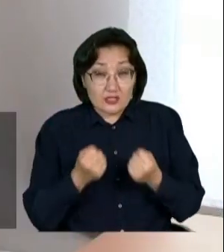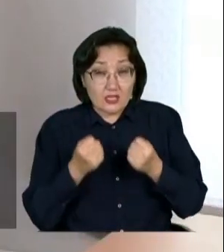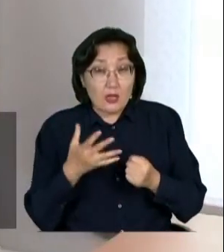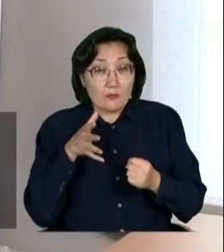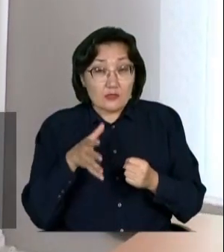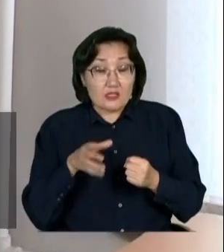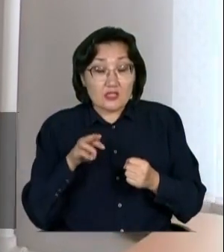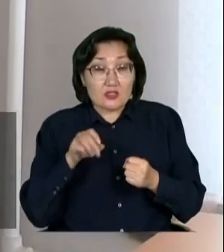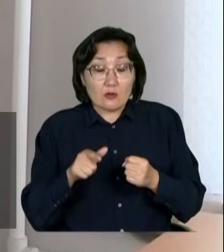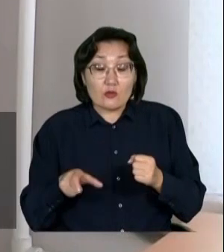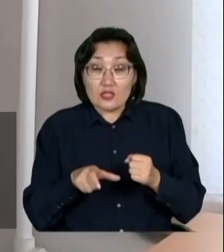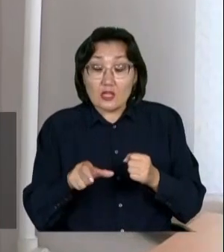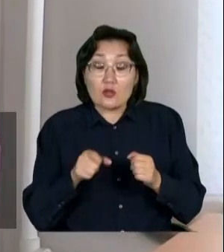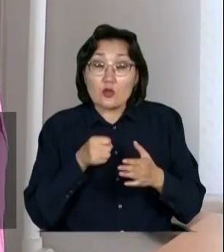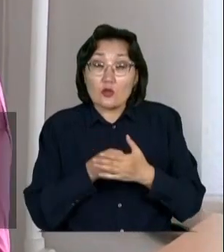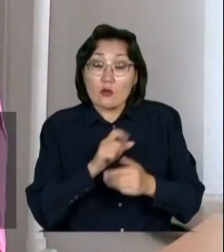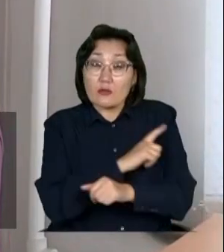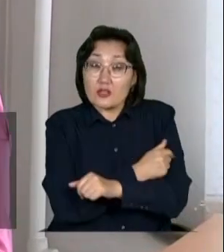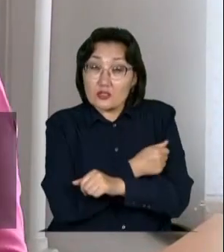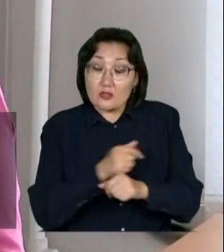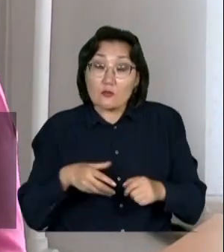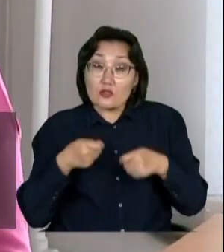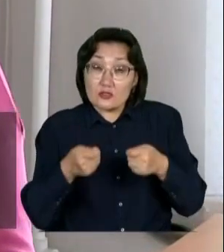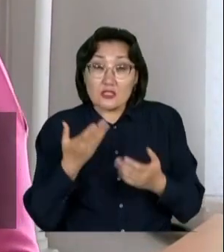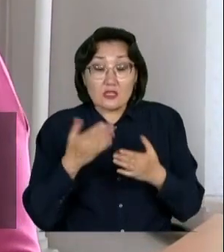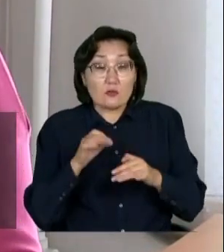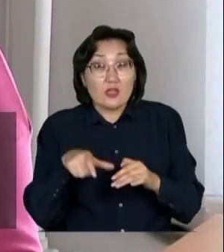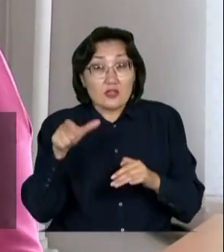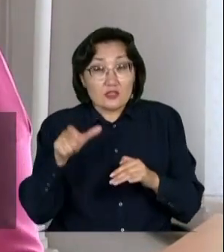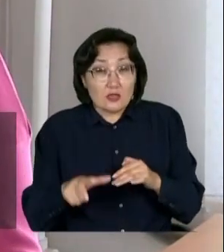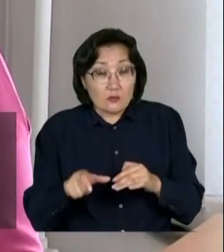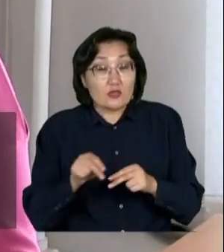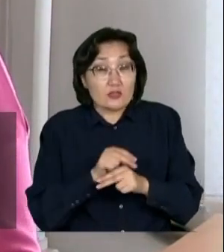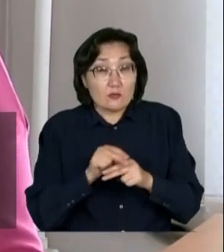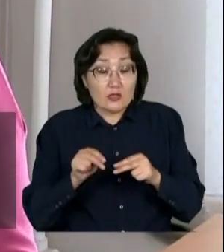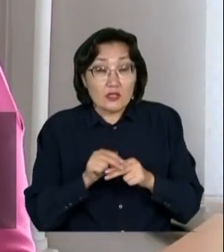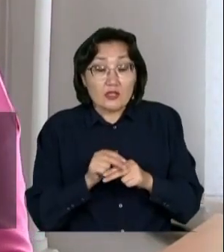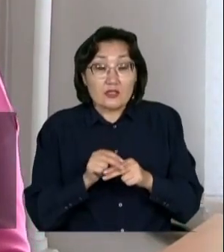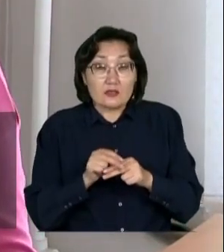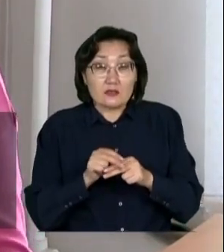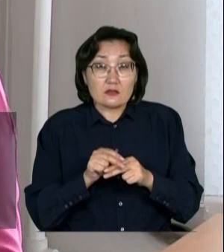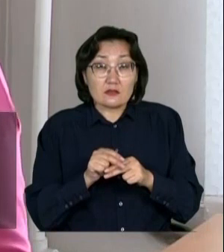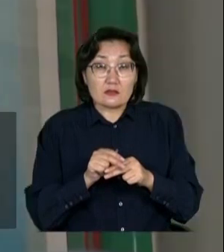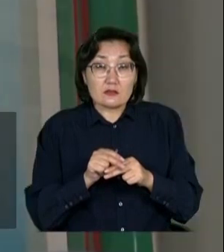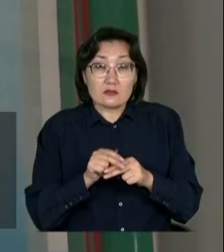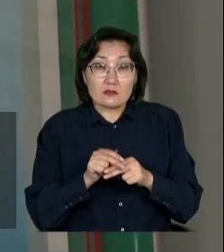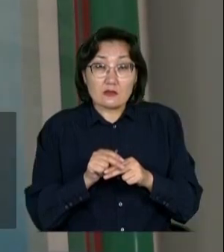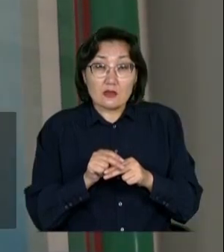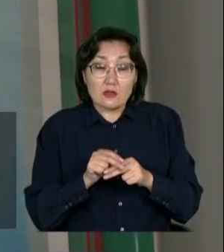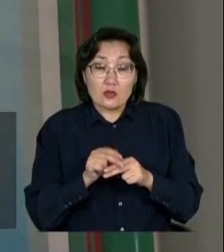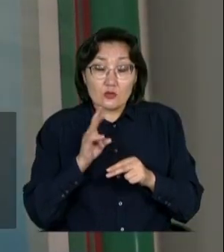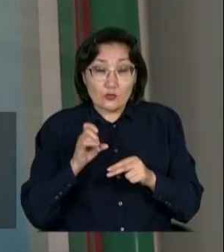5 тысяч тенге на дорогу до поликлиники мы выдаем, если человек привержен к лечению и не имеет пропусков, отрывов. Ну и,